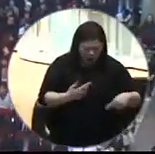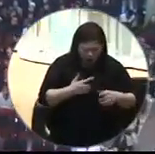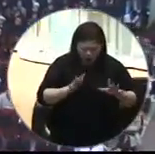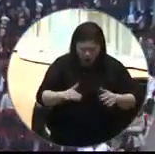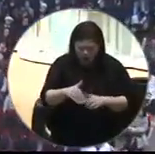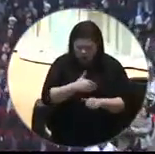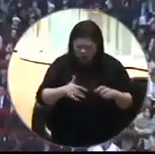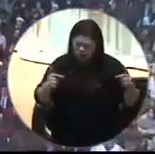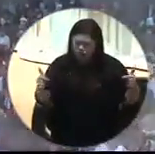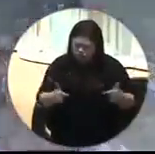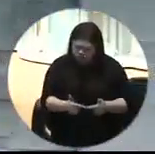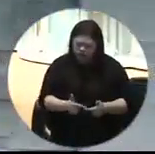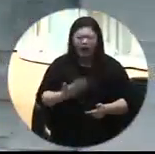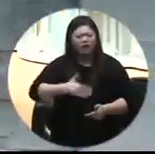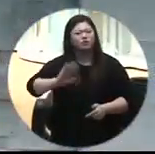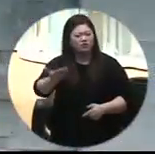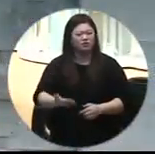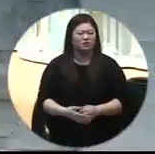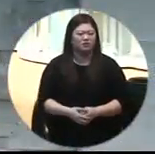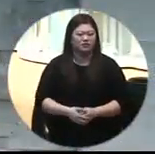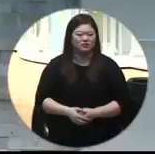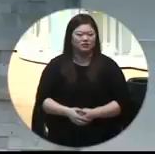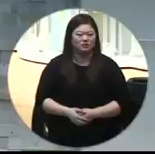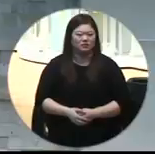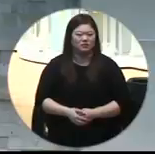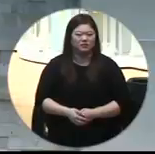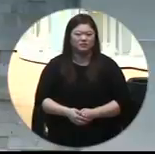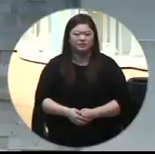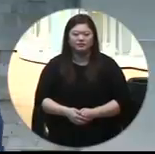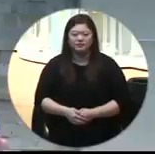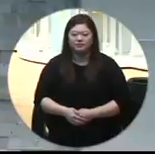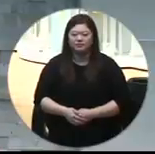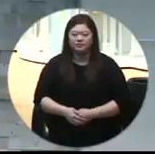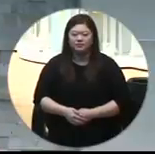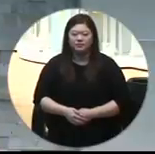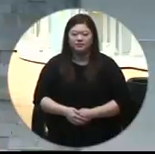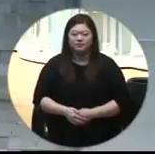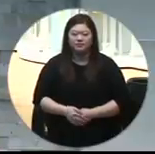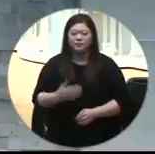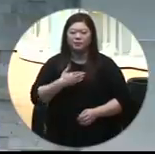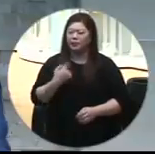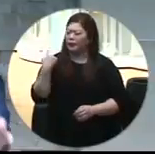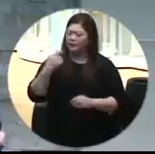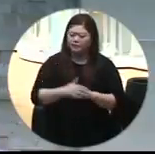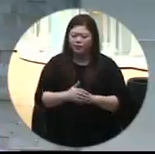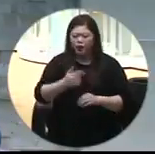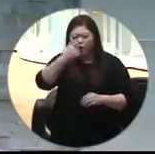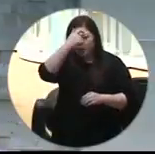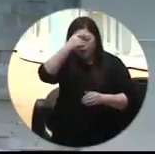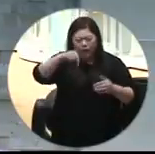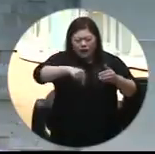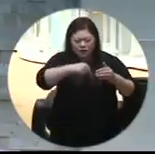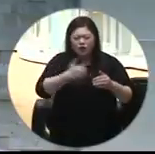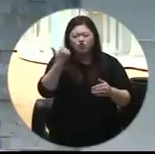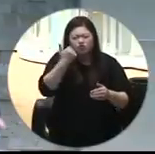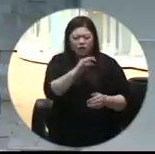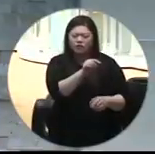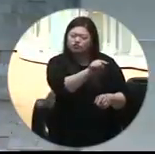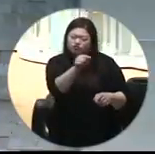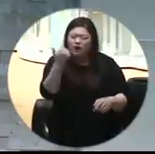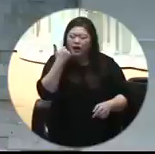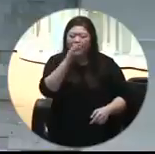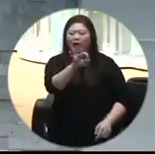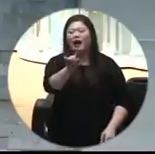없어진다니까요. 저는 어제도 그랬고 오늘도 하나님 우리 교회 누구 이렇게 암으로 고생합니다.